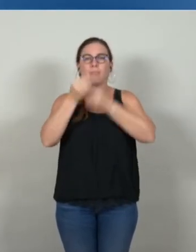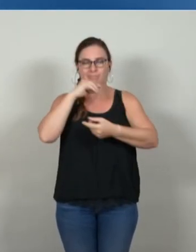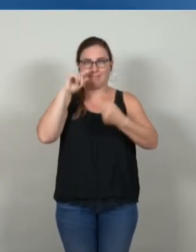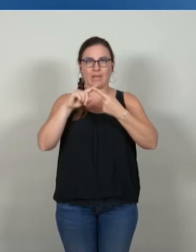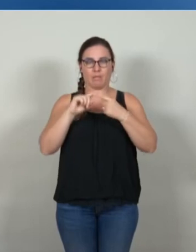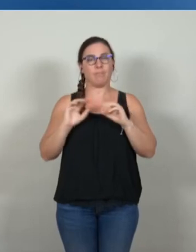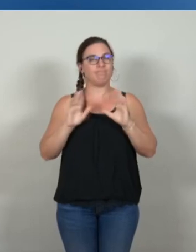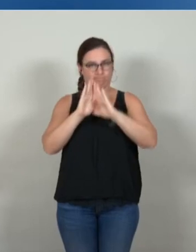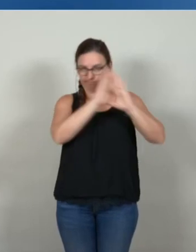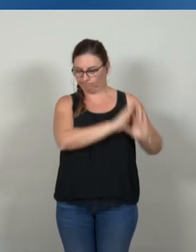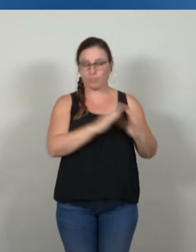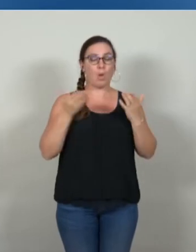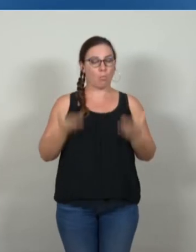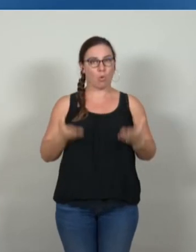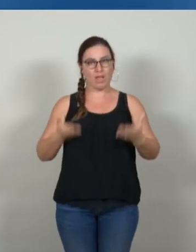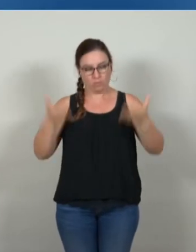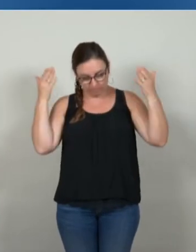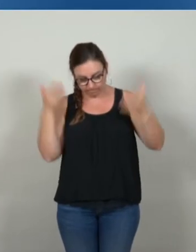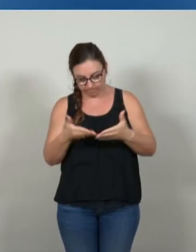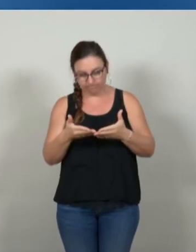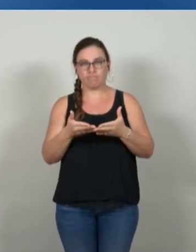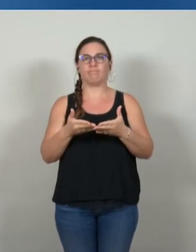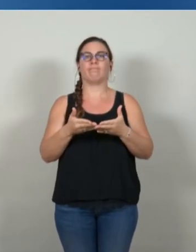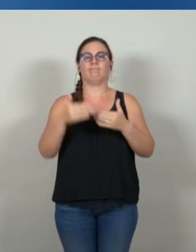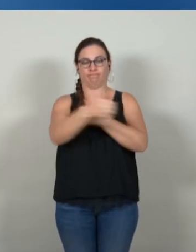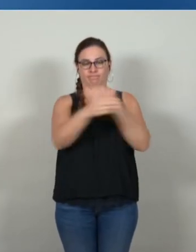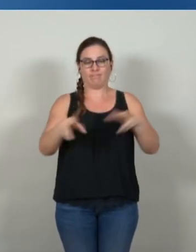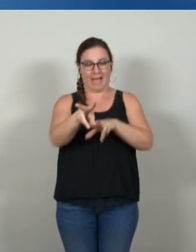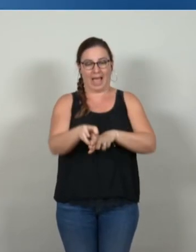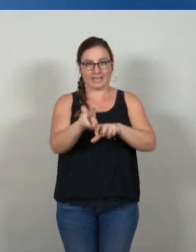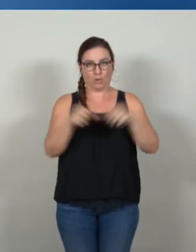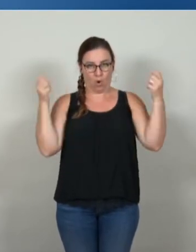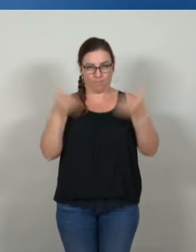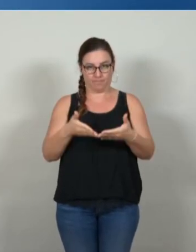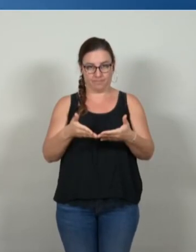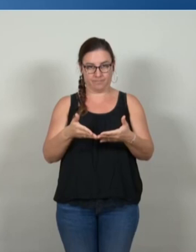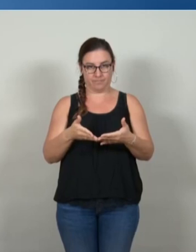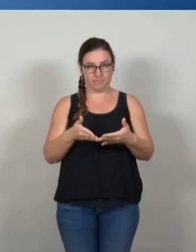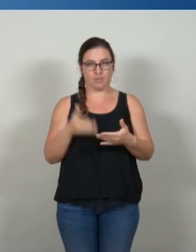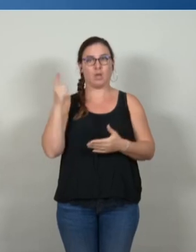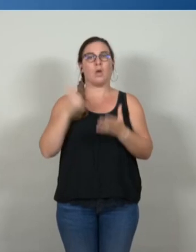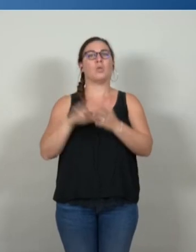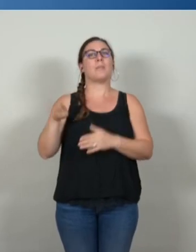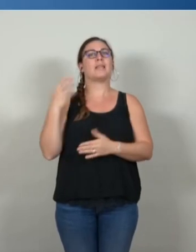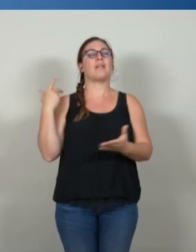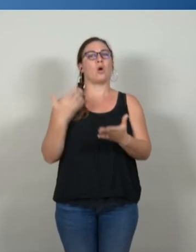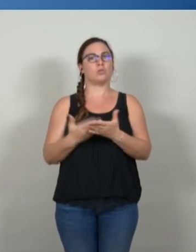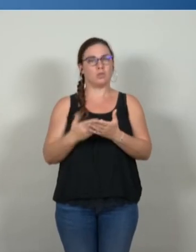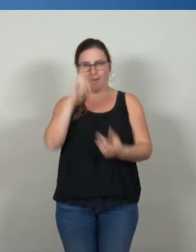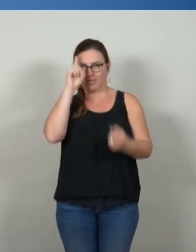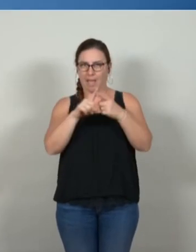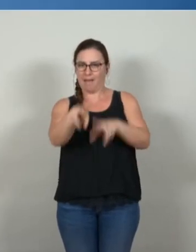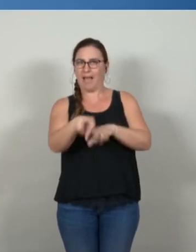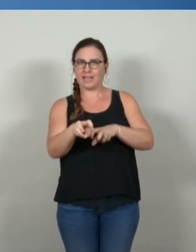pour l'heure concentrons-nous spécifiquement sur son versant agricole depuis 2014 la question agricole